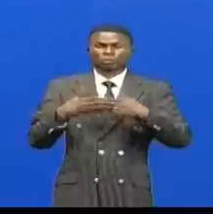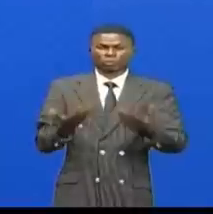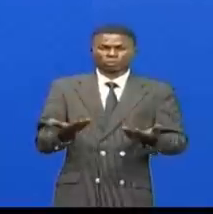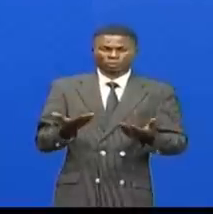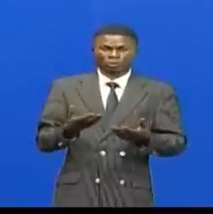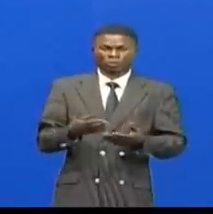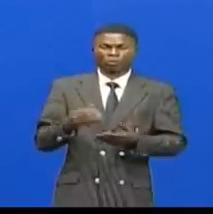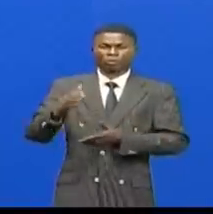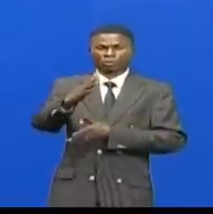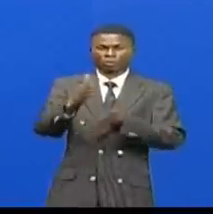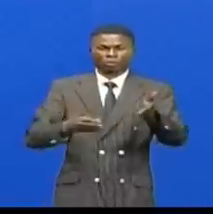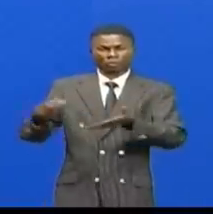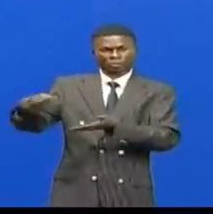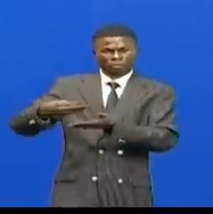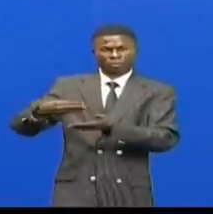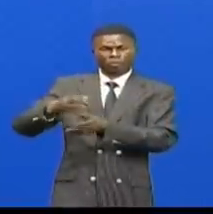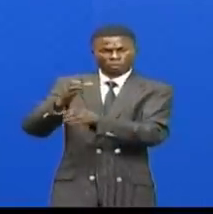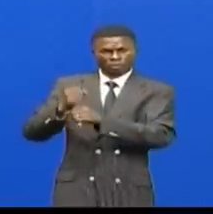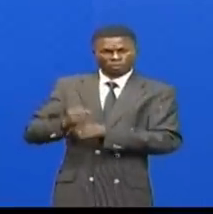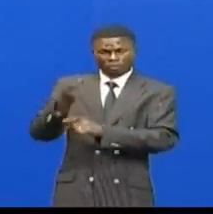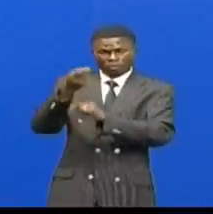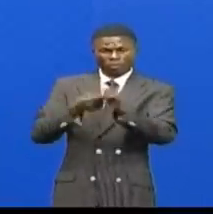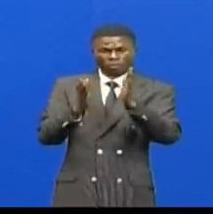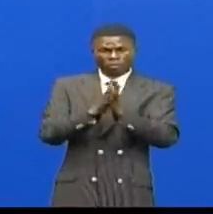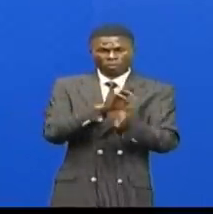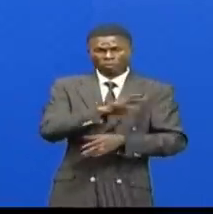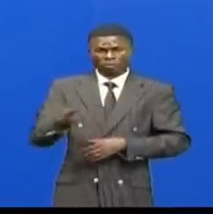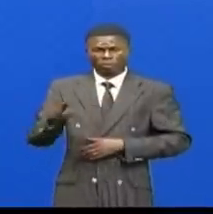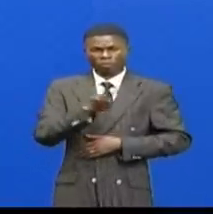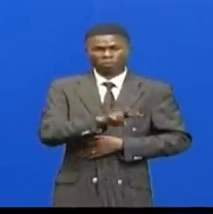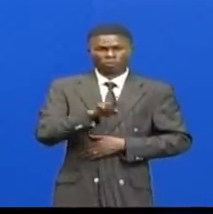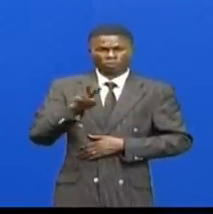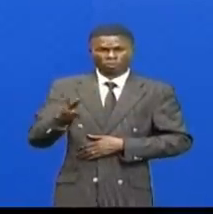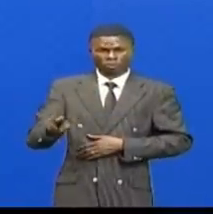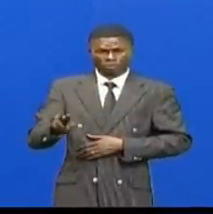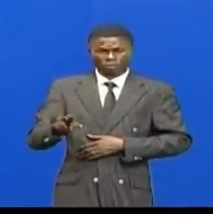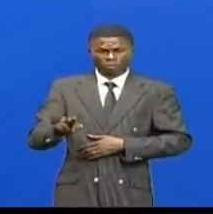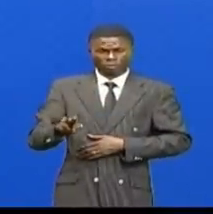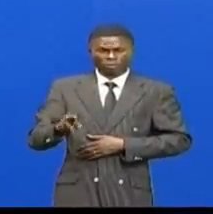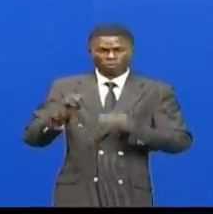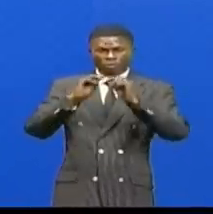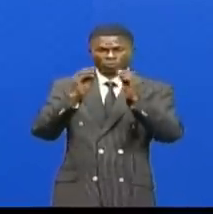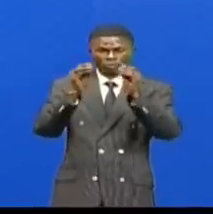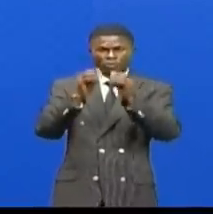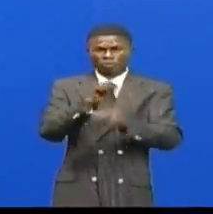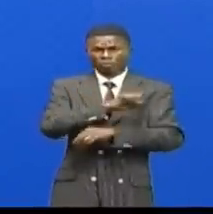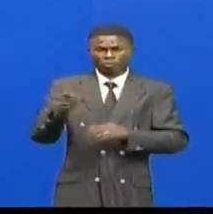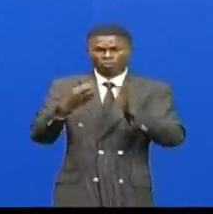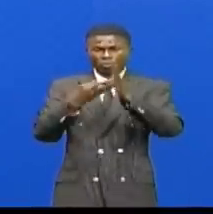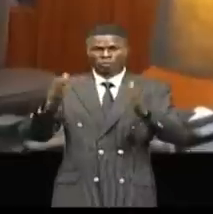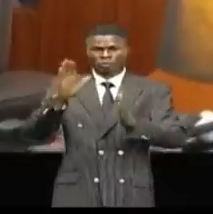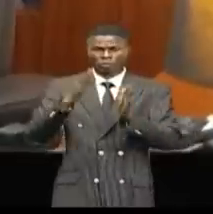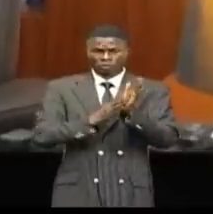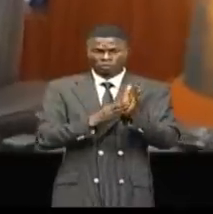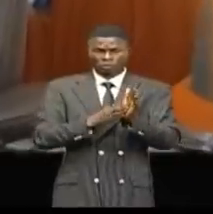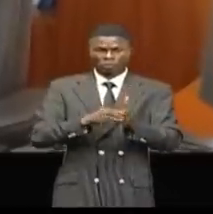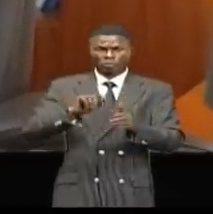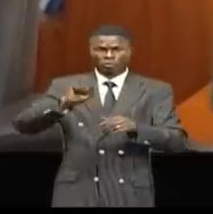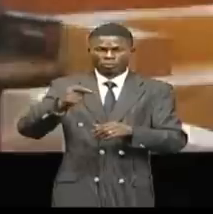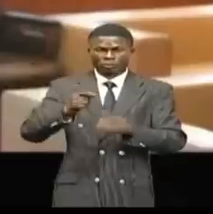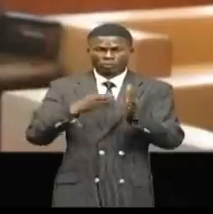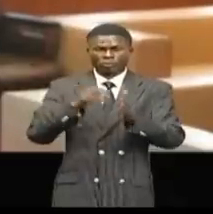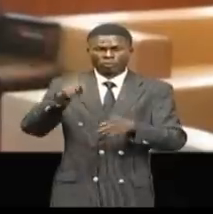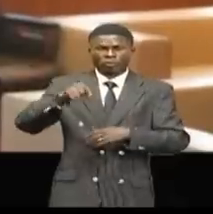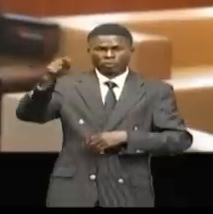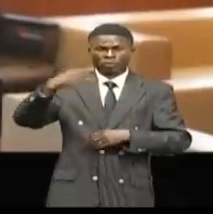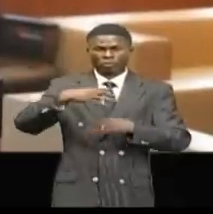les recettes mobilisées au mois d'octobre 2022 ont été de l'ordre de 1069,9 milliards de francs